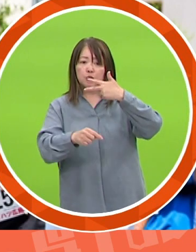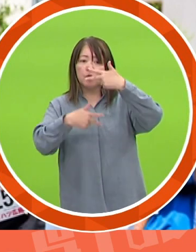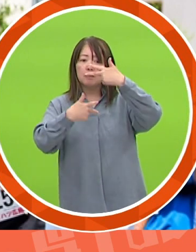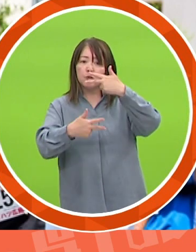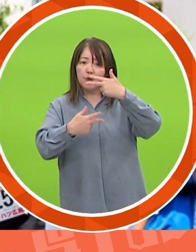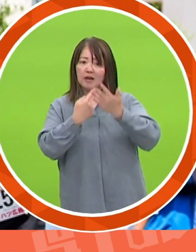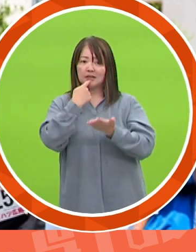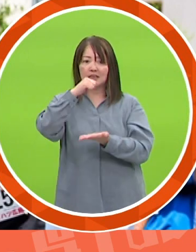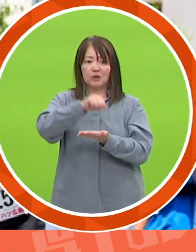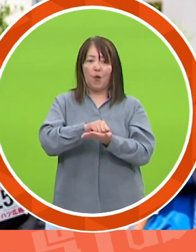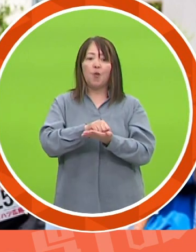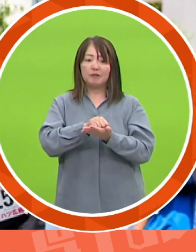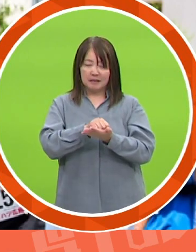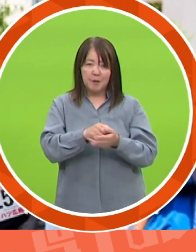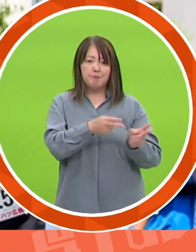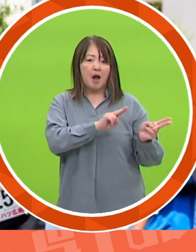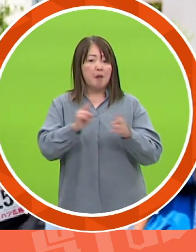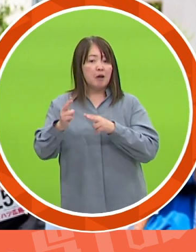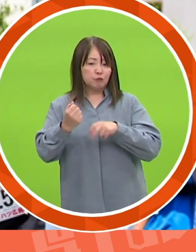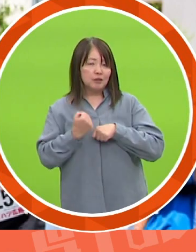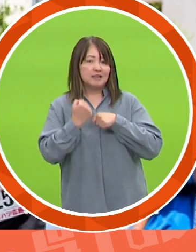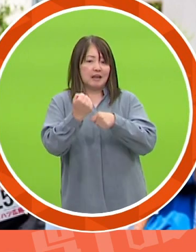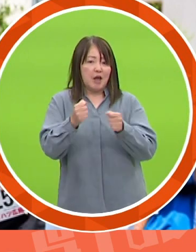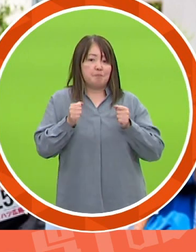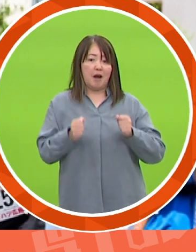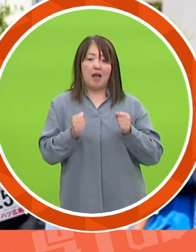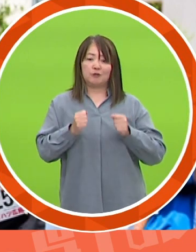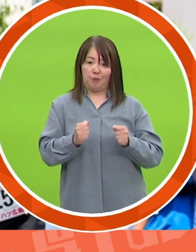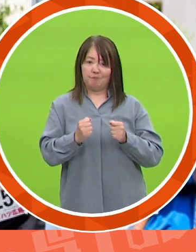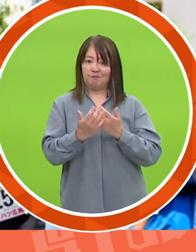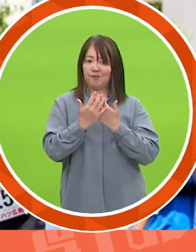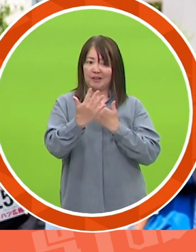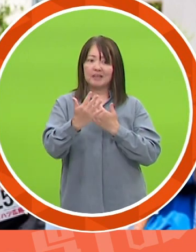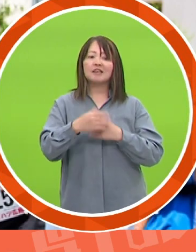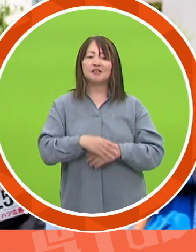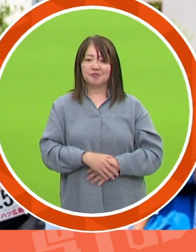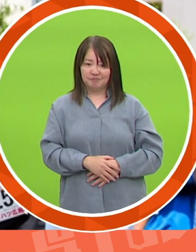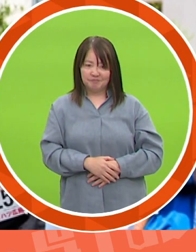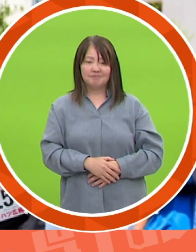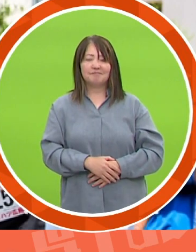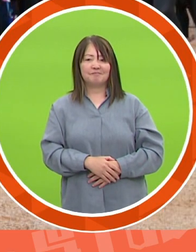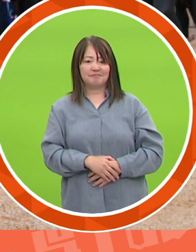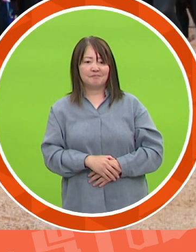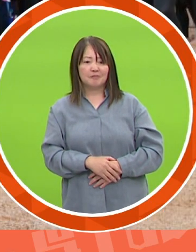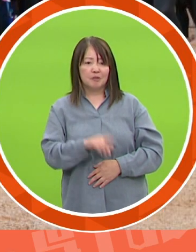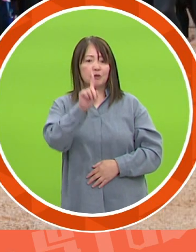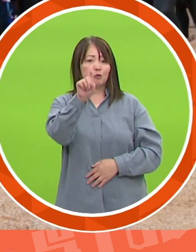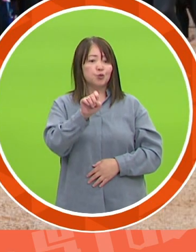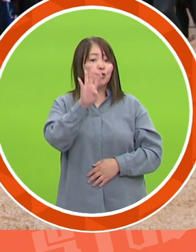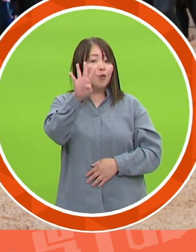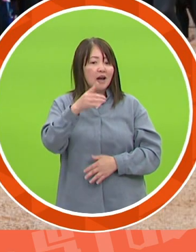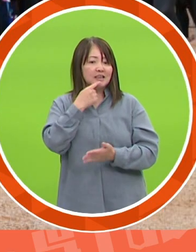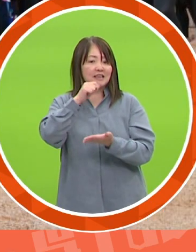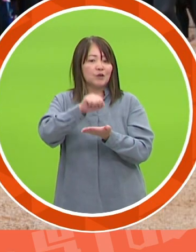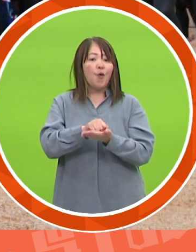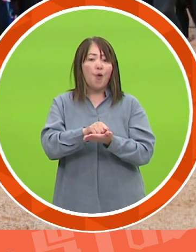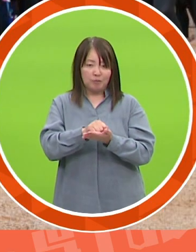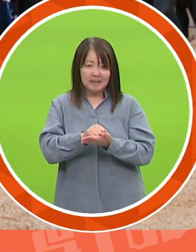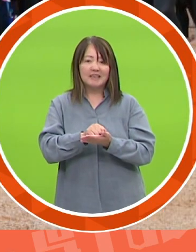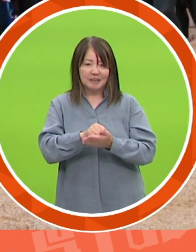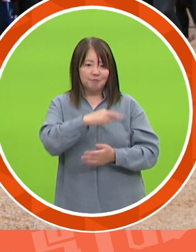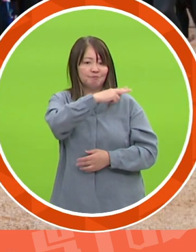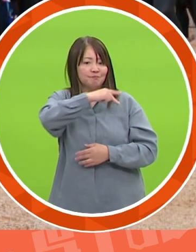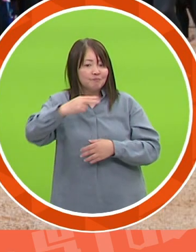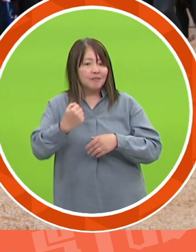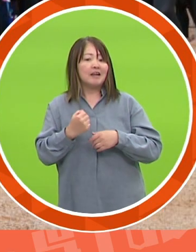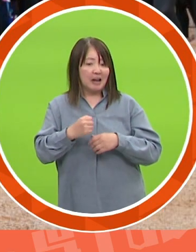7月は7日日曜日にシーサイドバーベキューリレーマラソンインクレポートピアパーク、14日日曜日にア